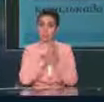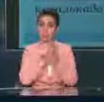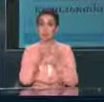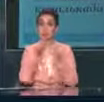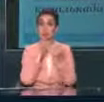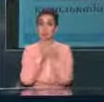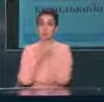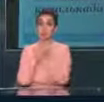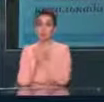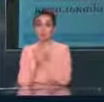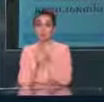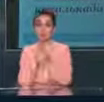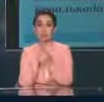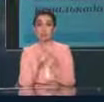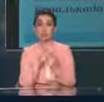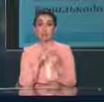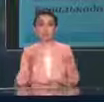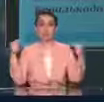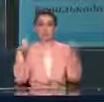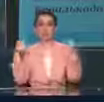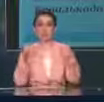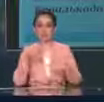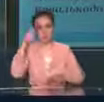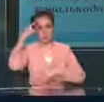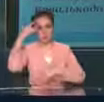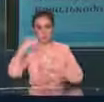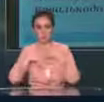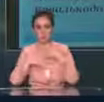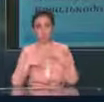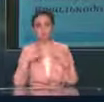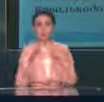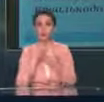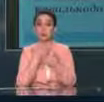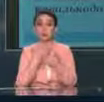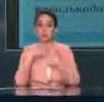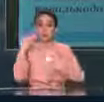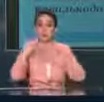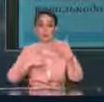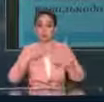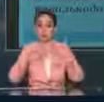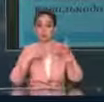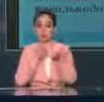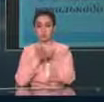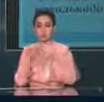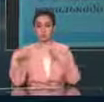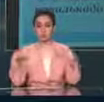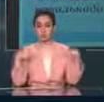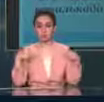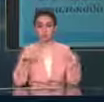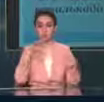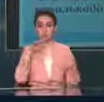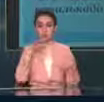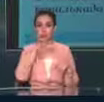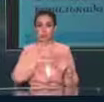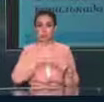встречается несовместимые понятия совершенно например смешение разных стилевых элементов злоупотребления